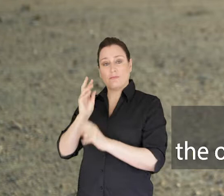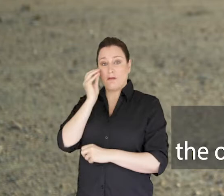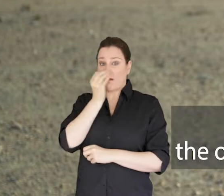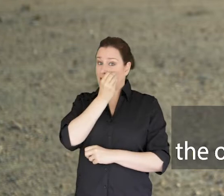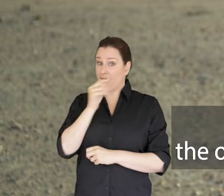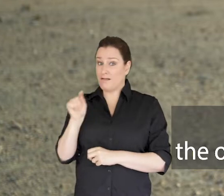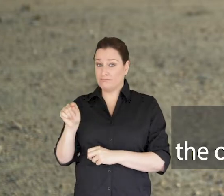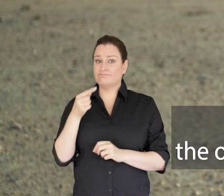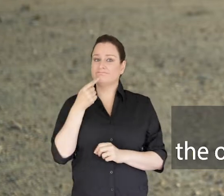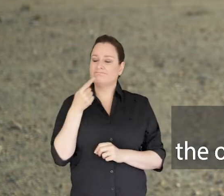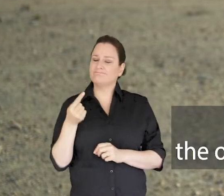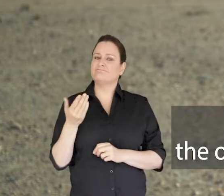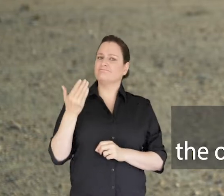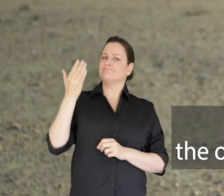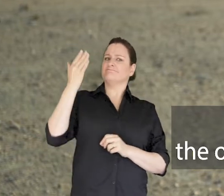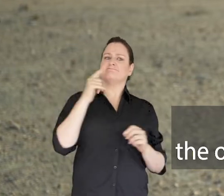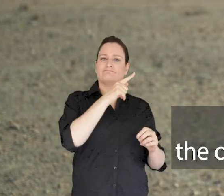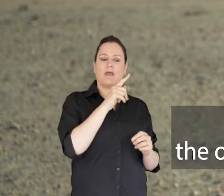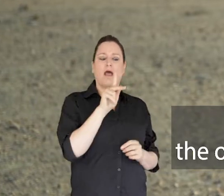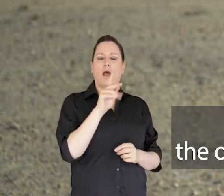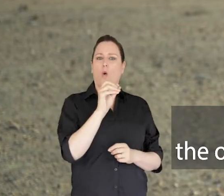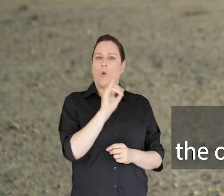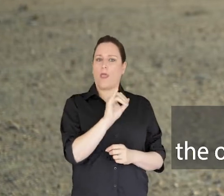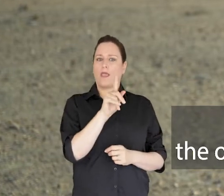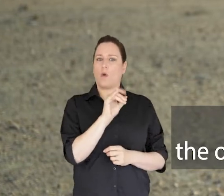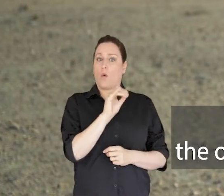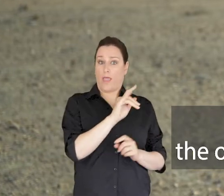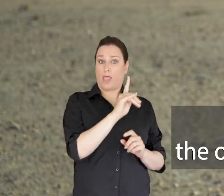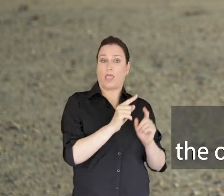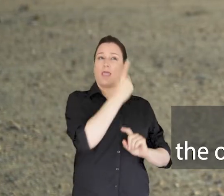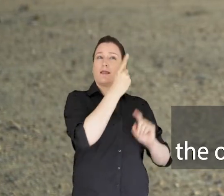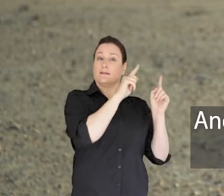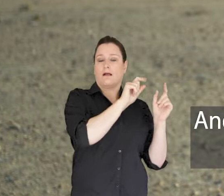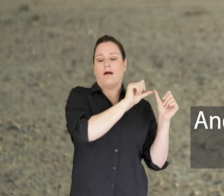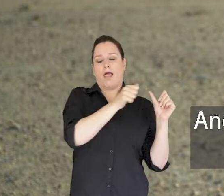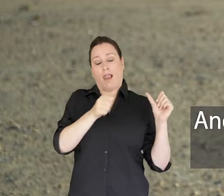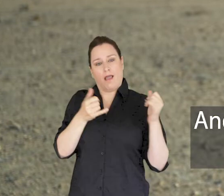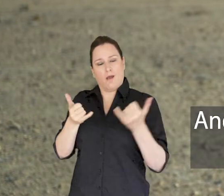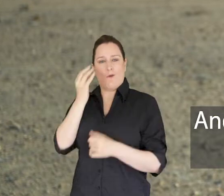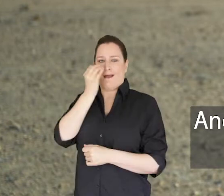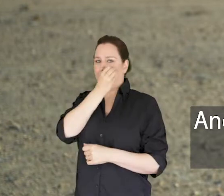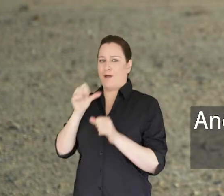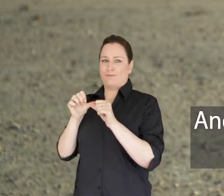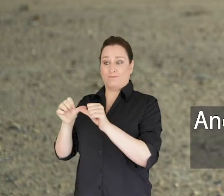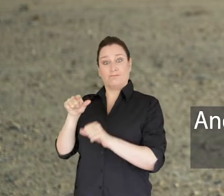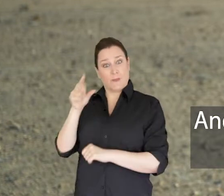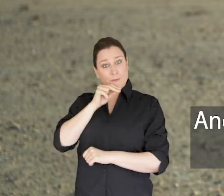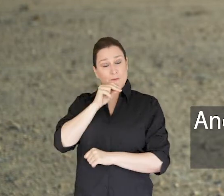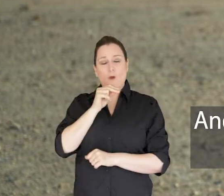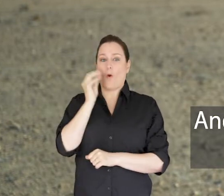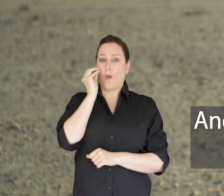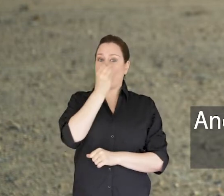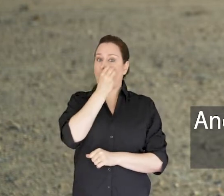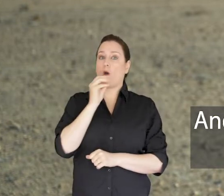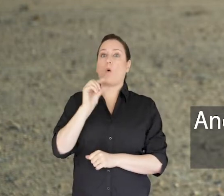Die Namas sien hulle self as die enigste werklike afstammelinge van die Khoi Khoi en dis ook die enigste dialek